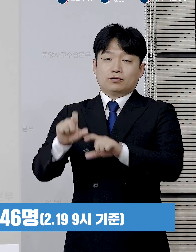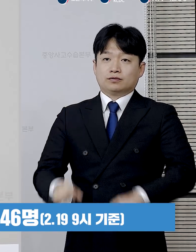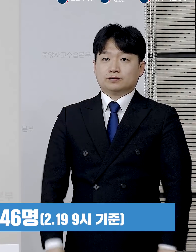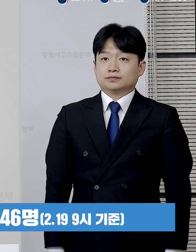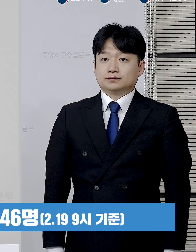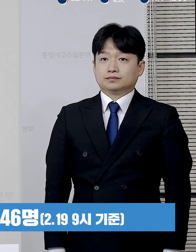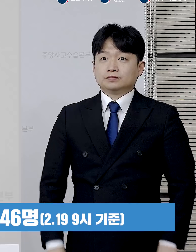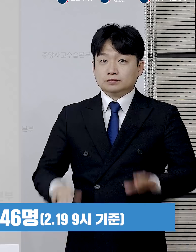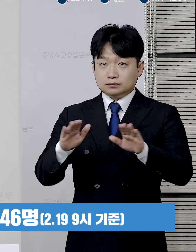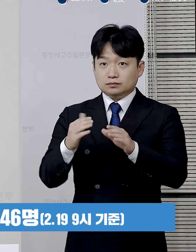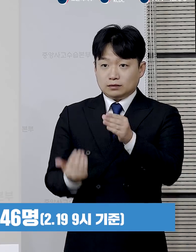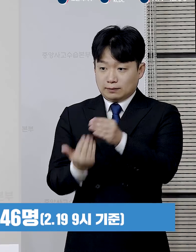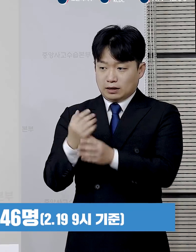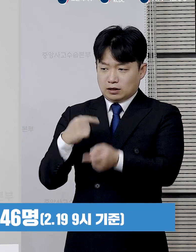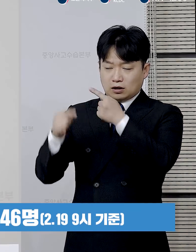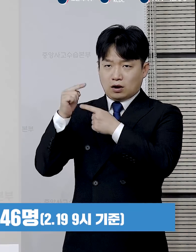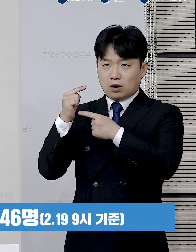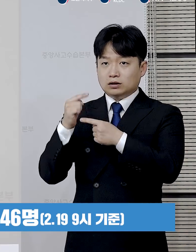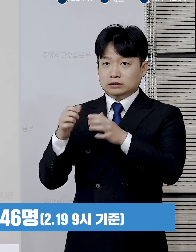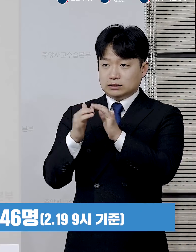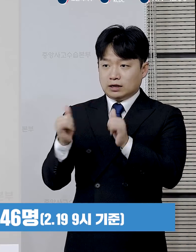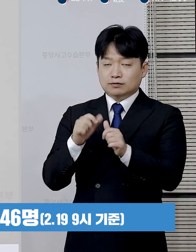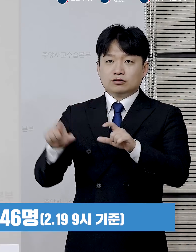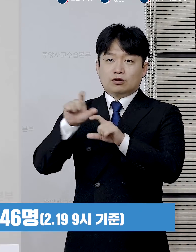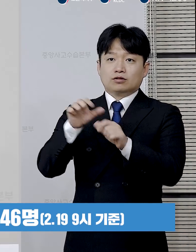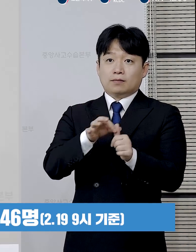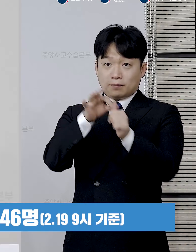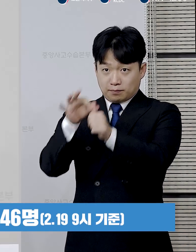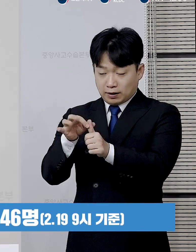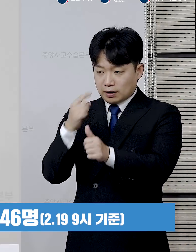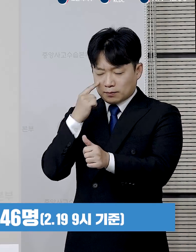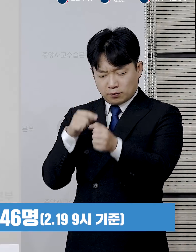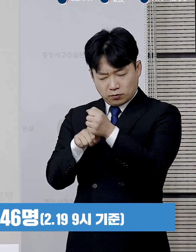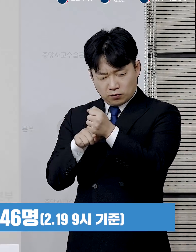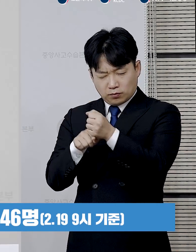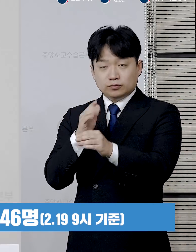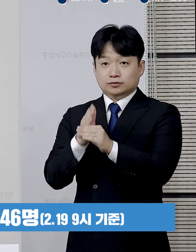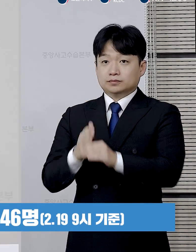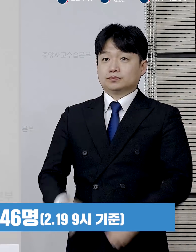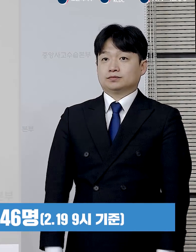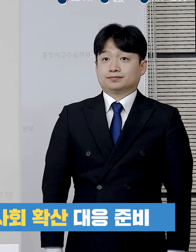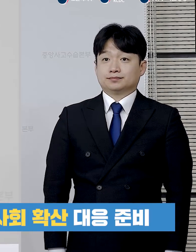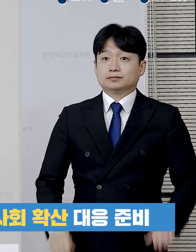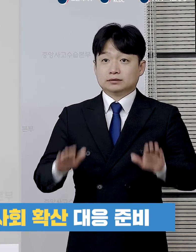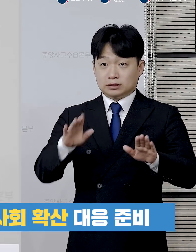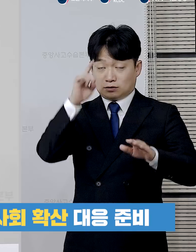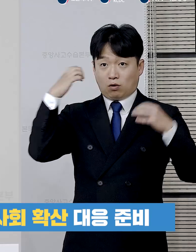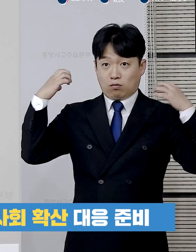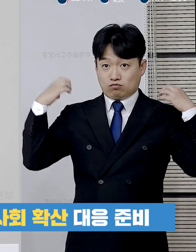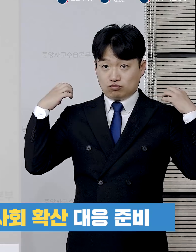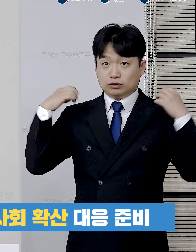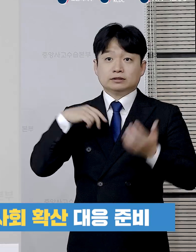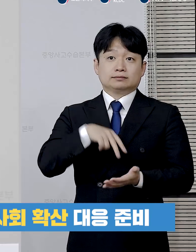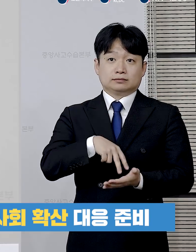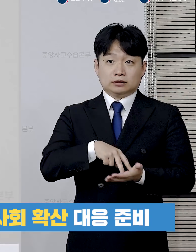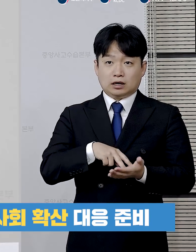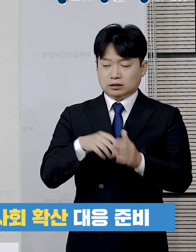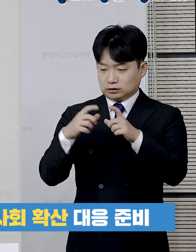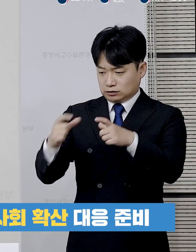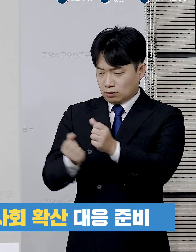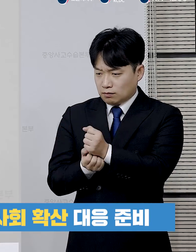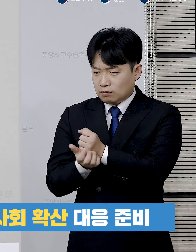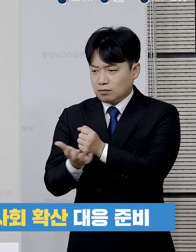추가되었으며 현지의 역학조사 인력을 충원하여 역학조사를 진행 중에 있습니다. 정부는